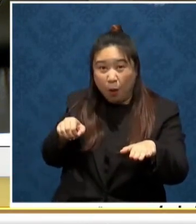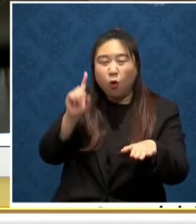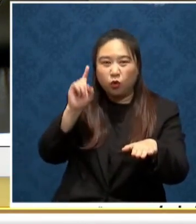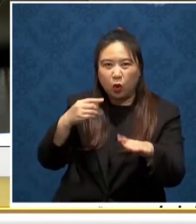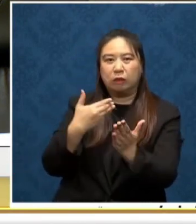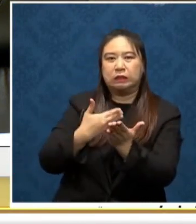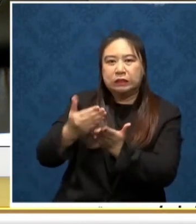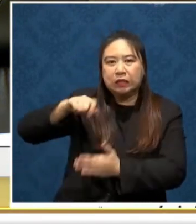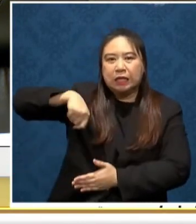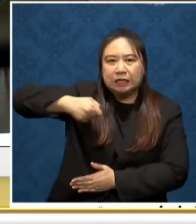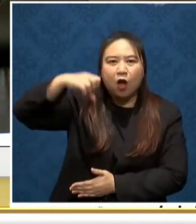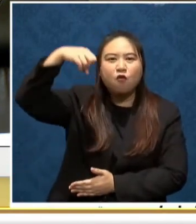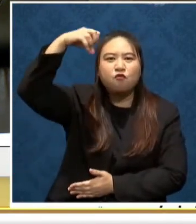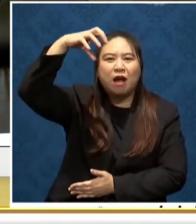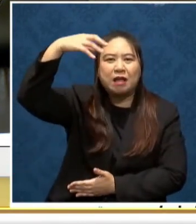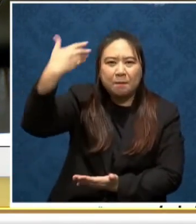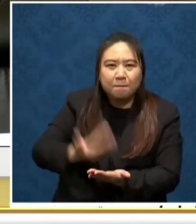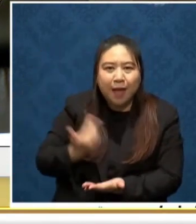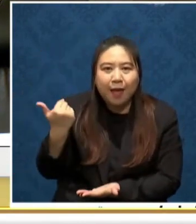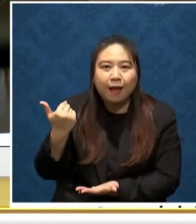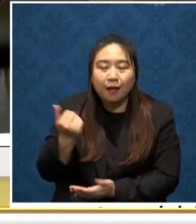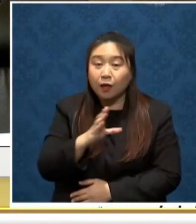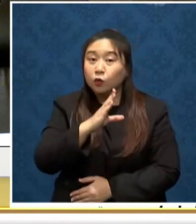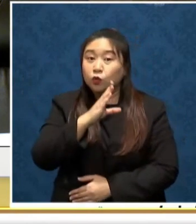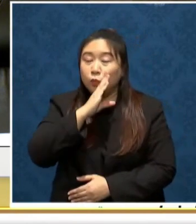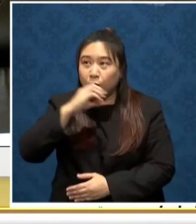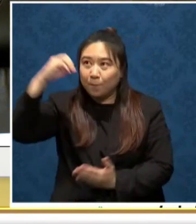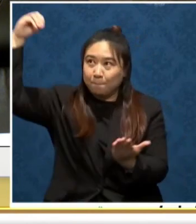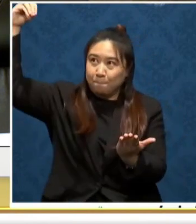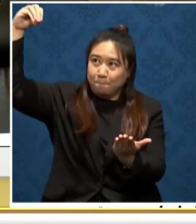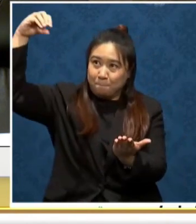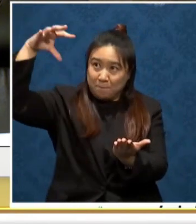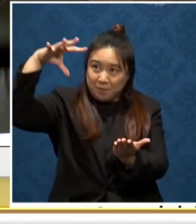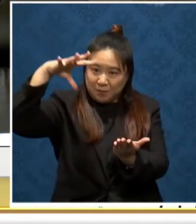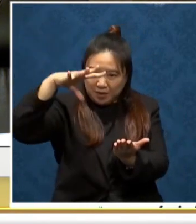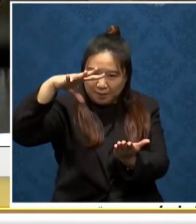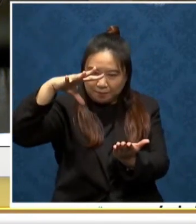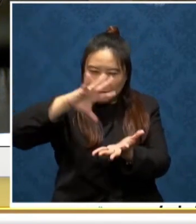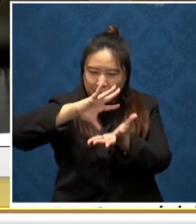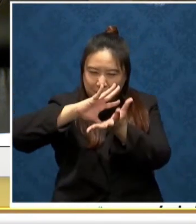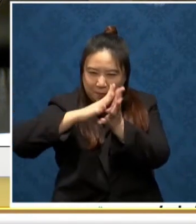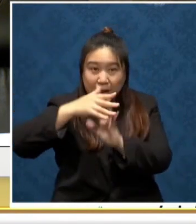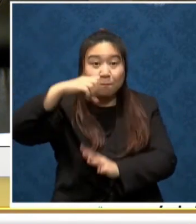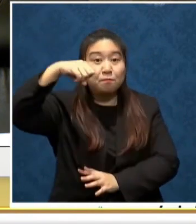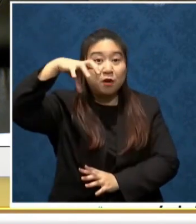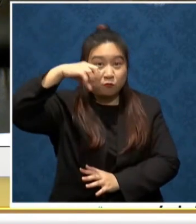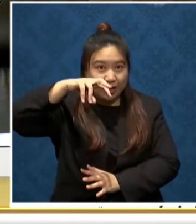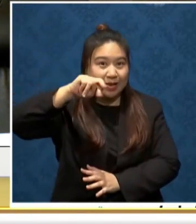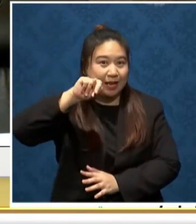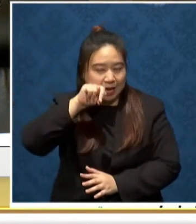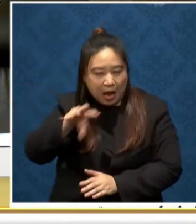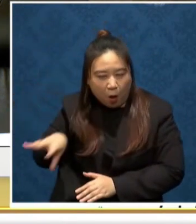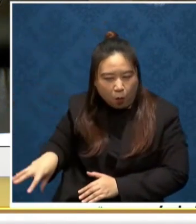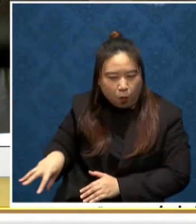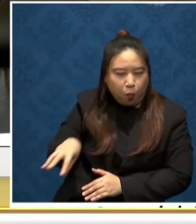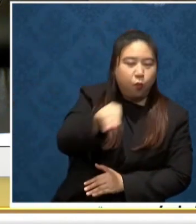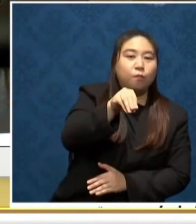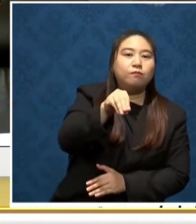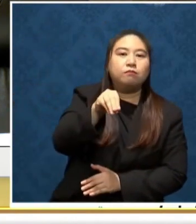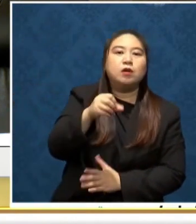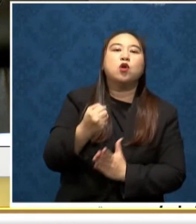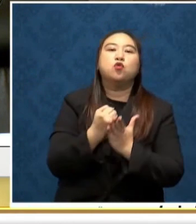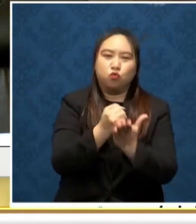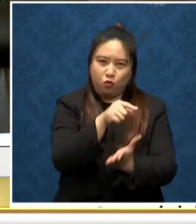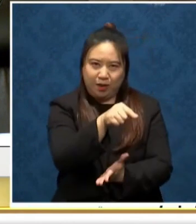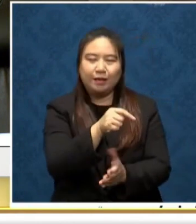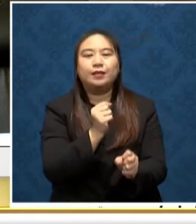าเรามีพลังงานแสงอาทิตย์ไปช่วยนี่ก็จะทำให้ลดต้นทุนพี่น้องเกษตรกรได้อันนี้ฝากท่านนะครับ